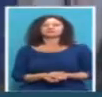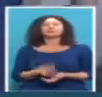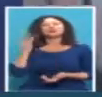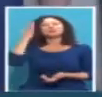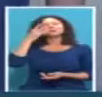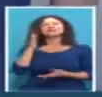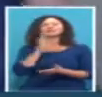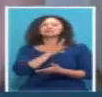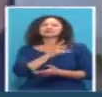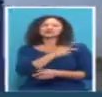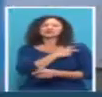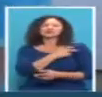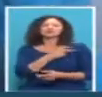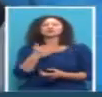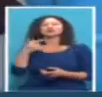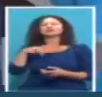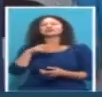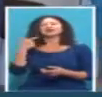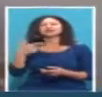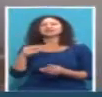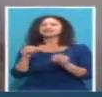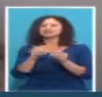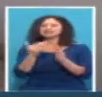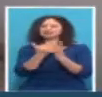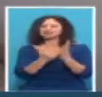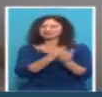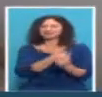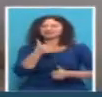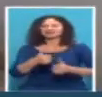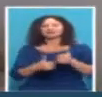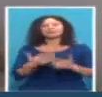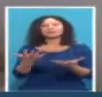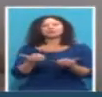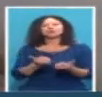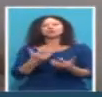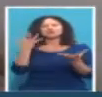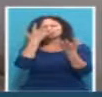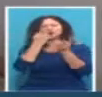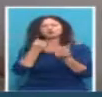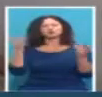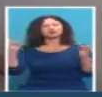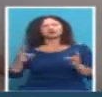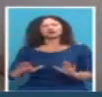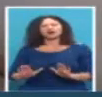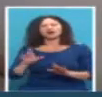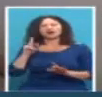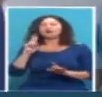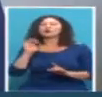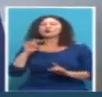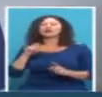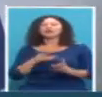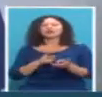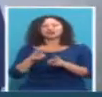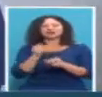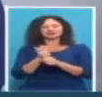Мысль стать врачом Дмитрию Герасимову пришла в 10 классе. Тогда на соревнованиях получил серьезную травму колена, что закончилось операцией.